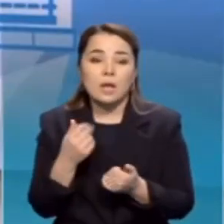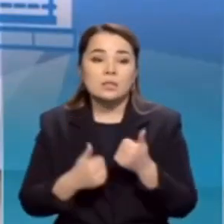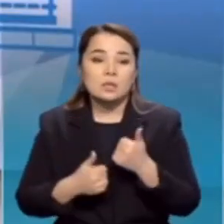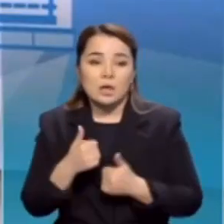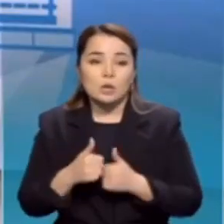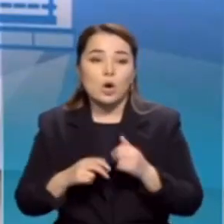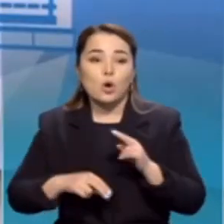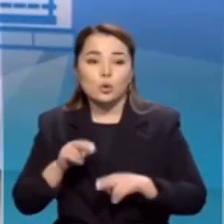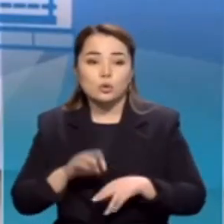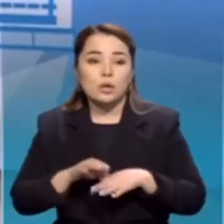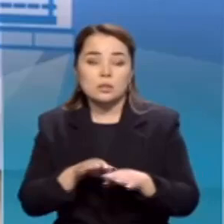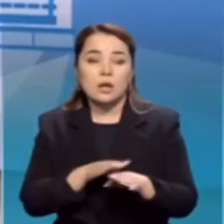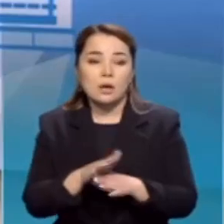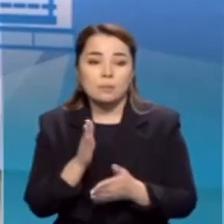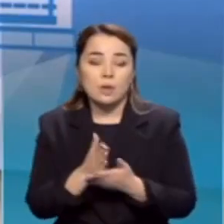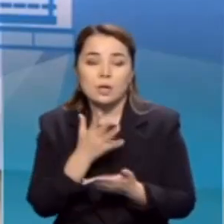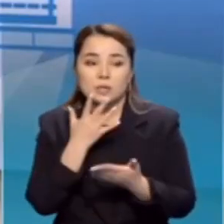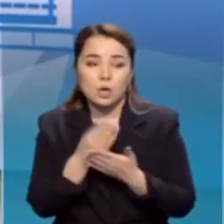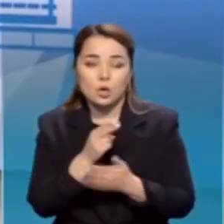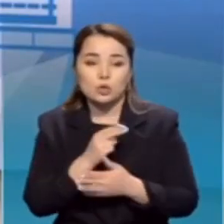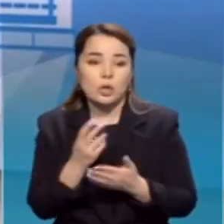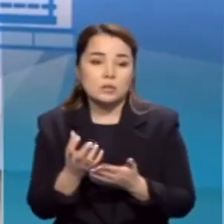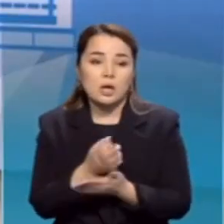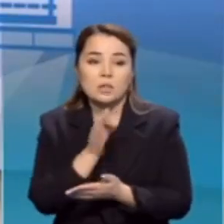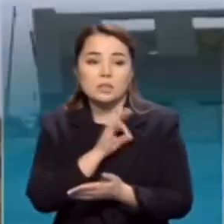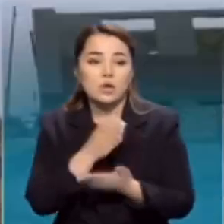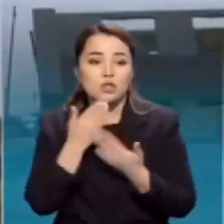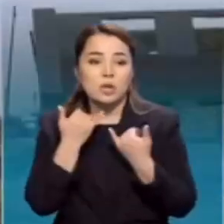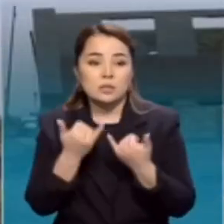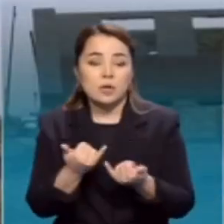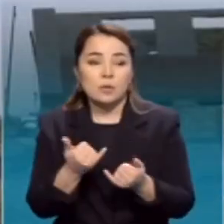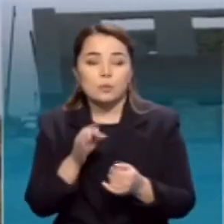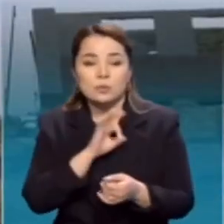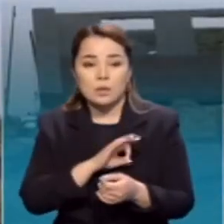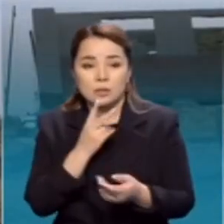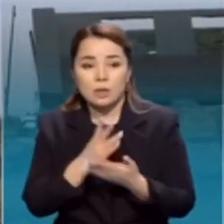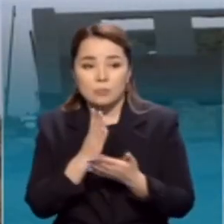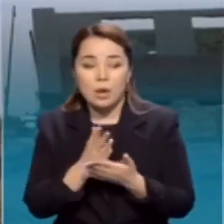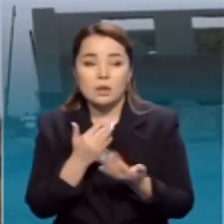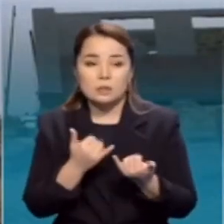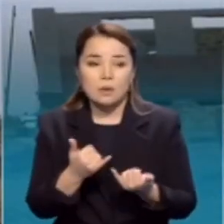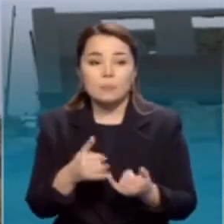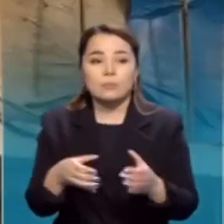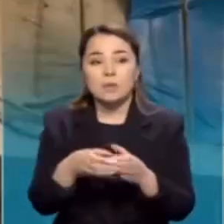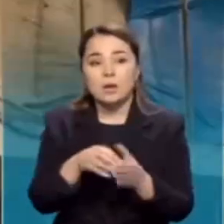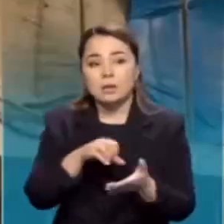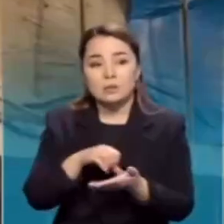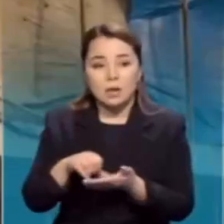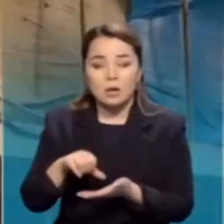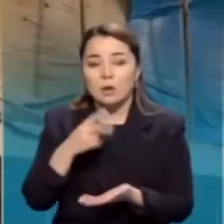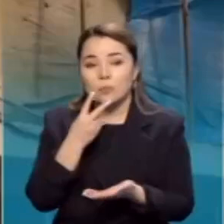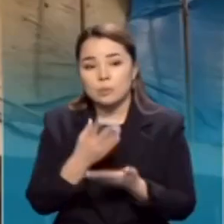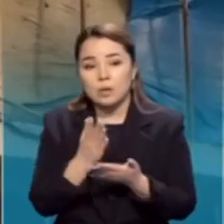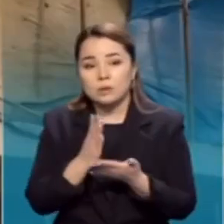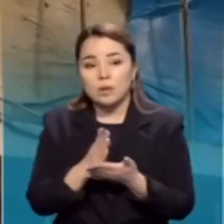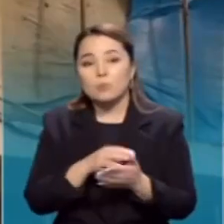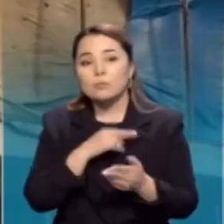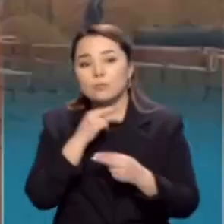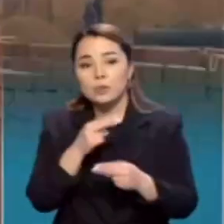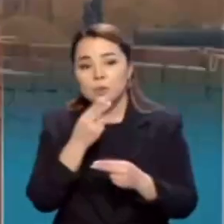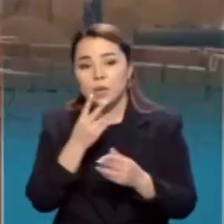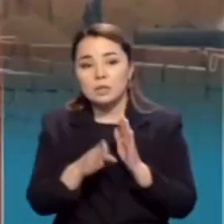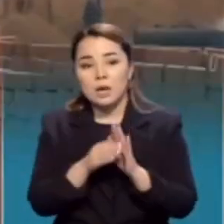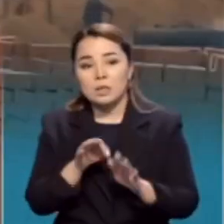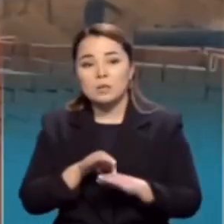бар құрылысшылардың балы кеміп, шартты жеңілдік көлемі азаяды. Бұл қомағай кәсіпкердің аптығын басып, қатысатын байқауын мұқият таңдауға түрткі